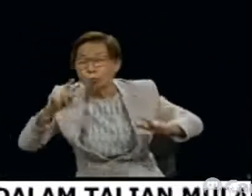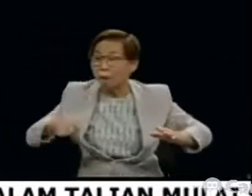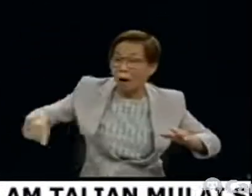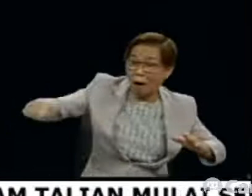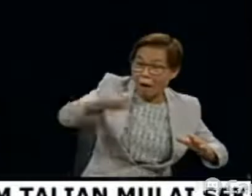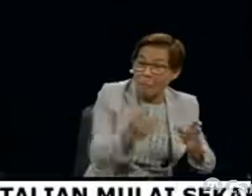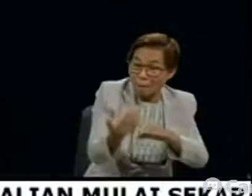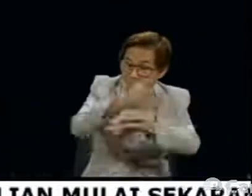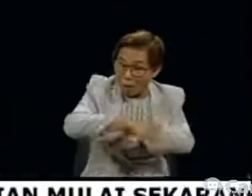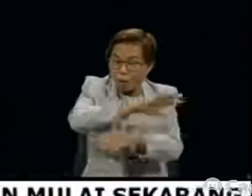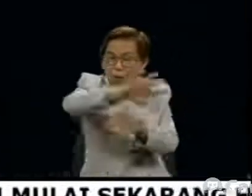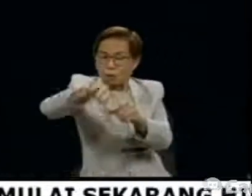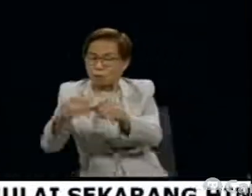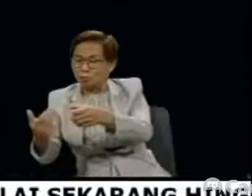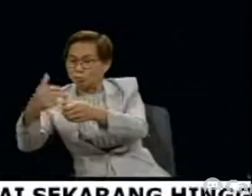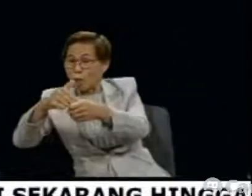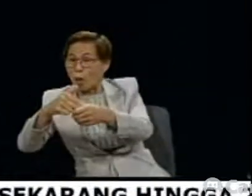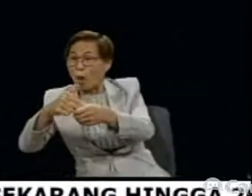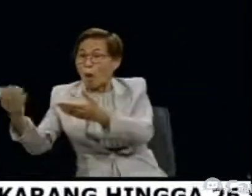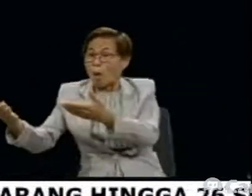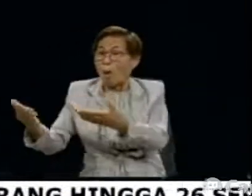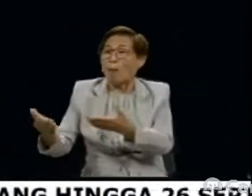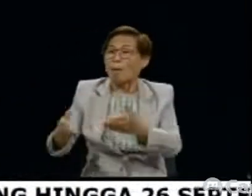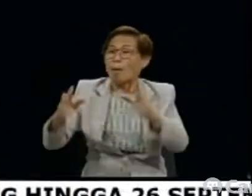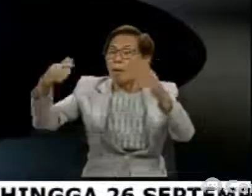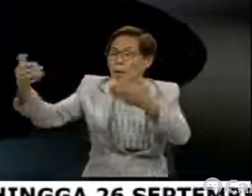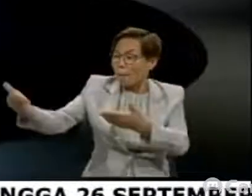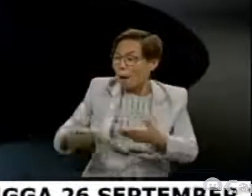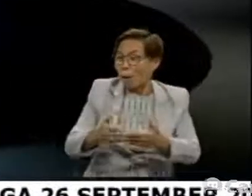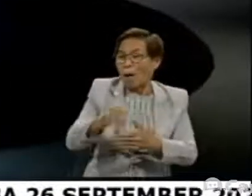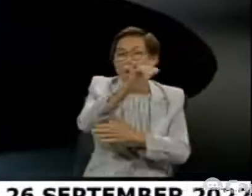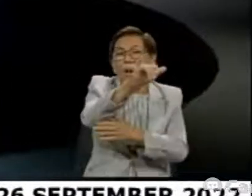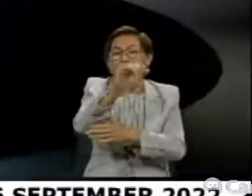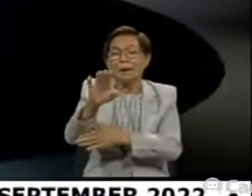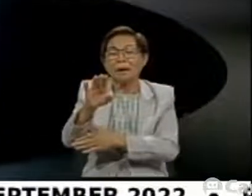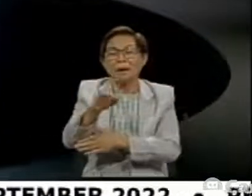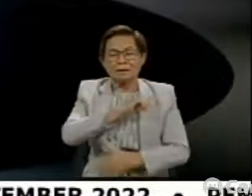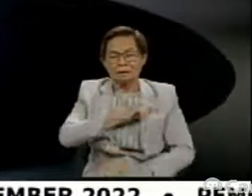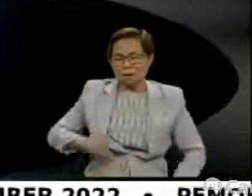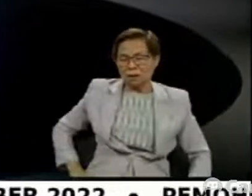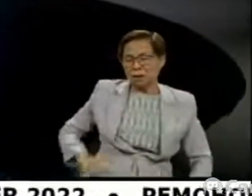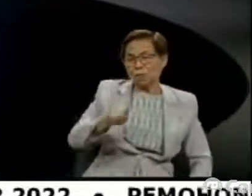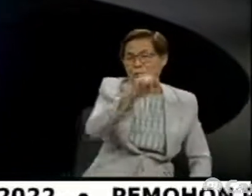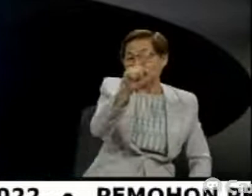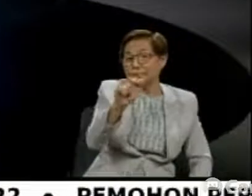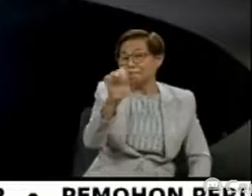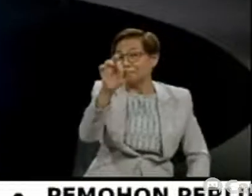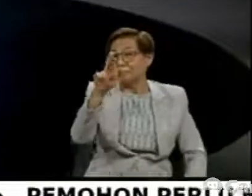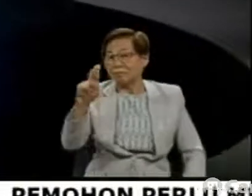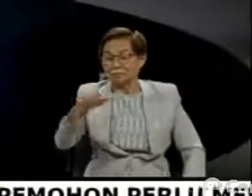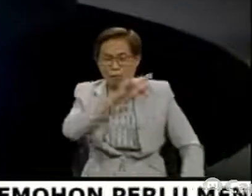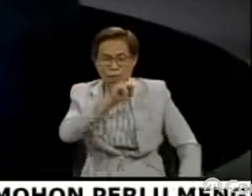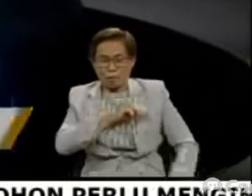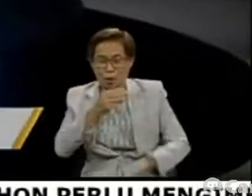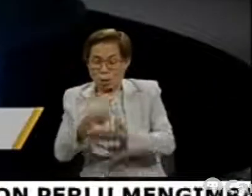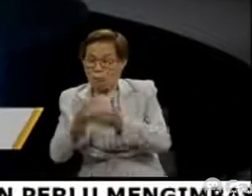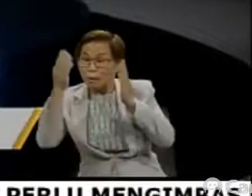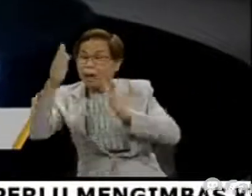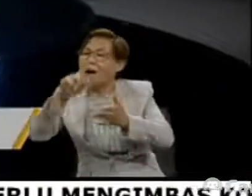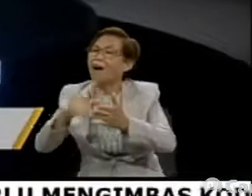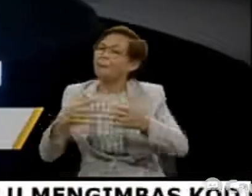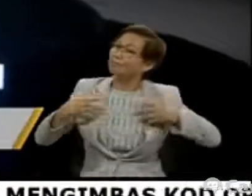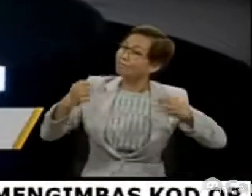malam ini inklusif membawakan yang berhormat senatural tuanku Datuk Sri Utomo safechuck abdulaziz Menteri Keuangan disiapkan